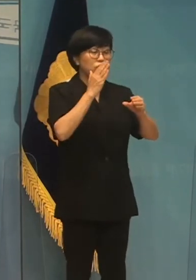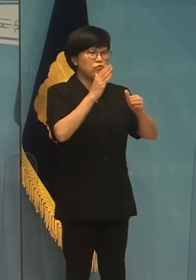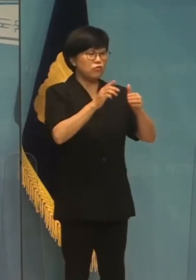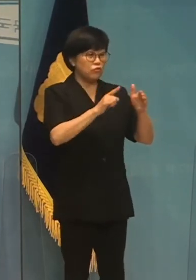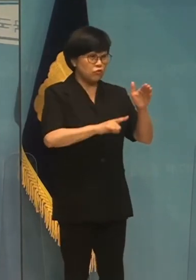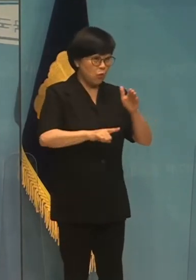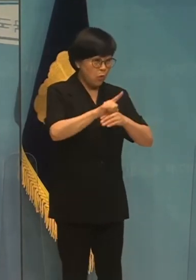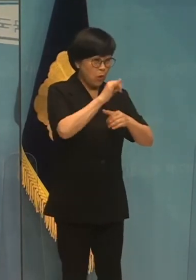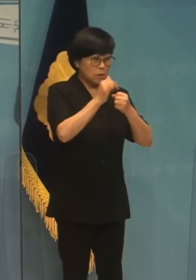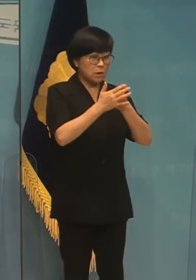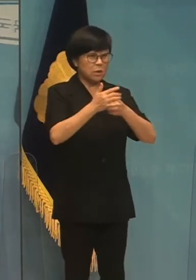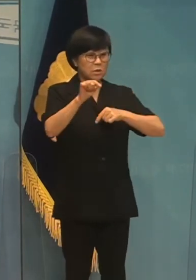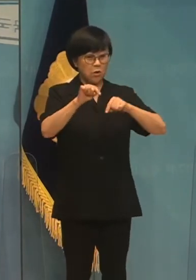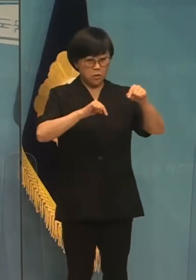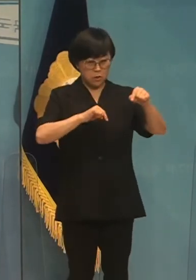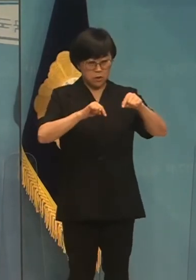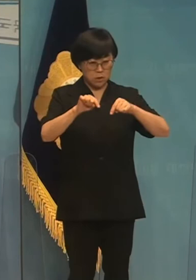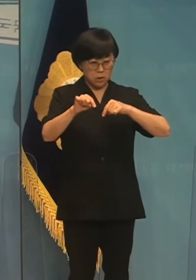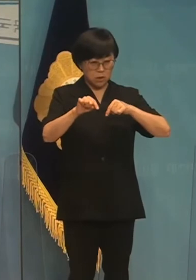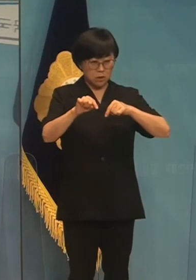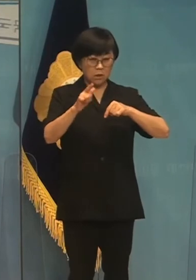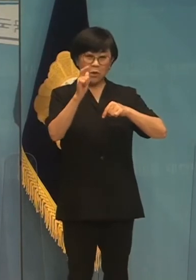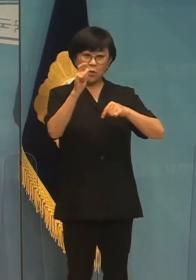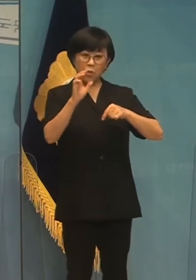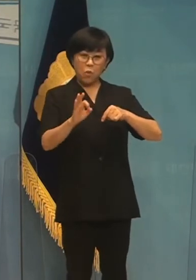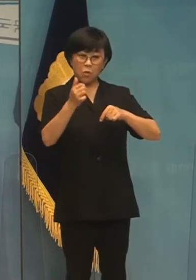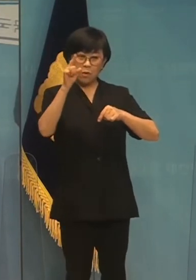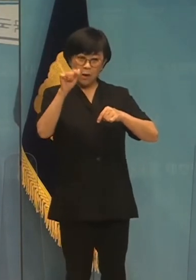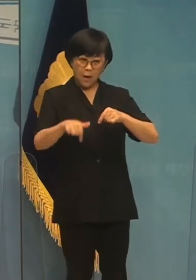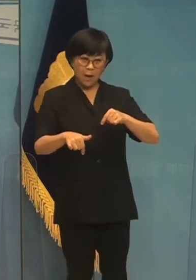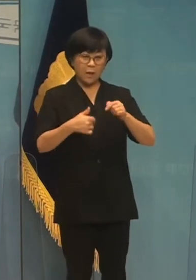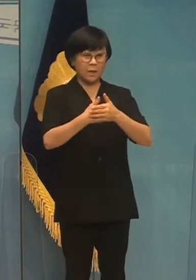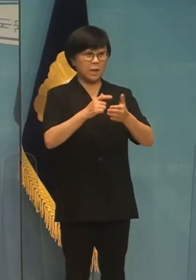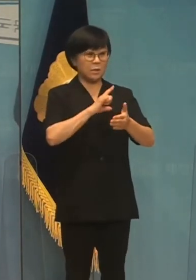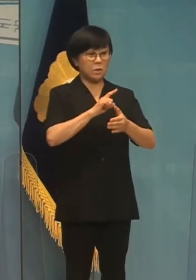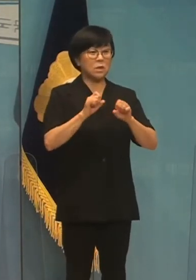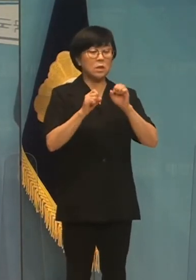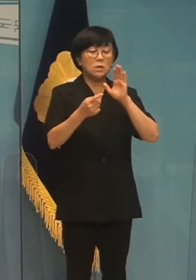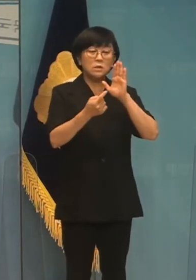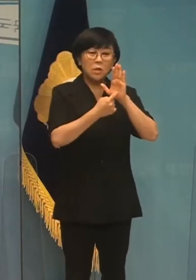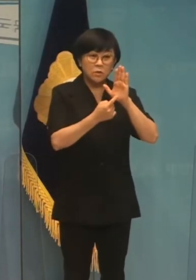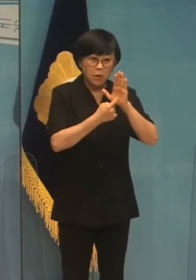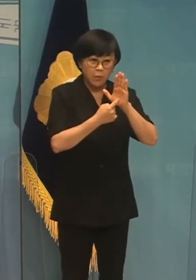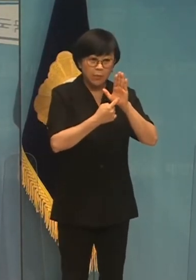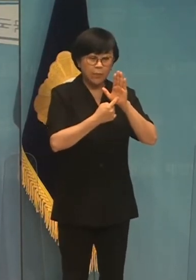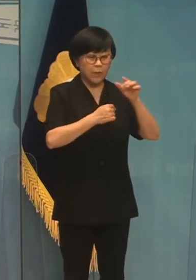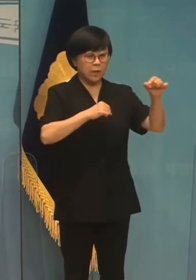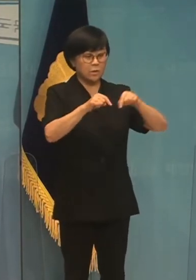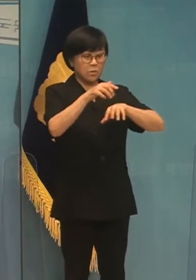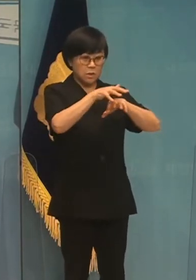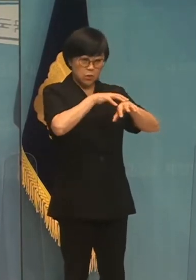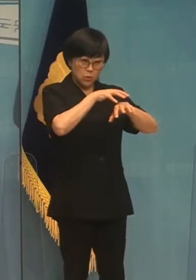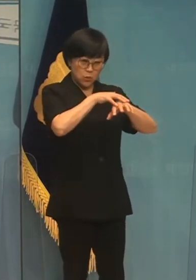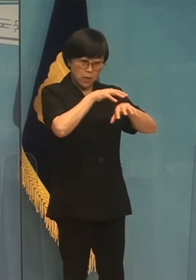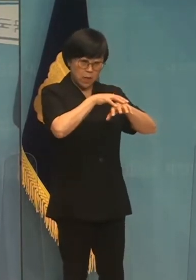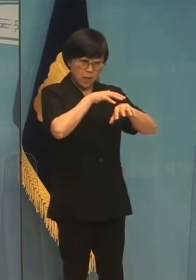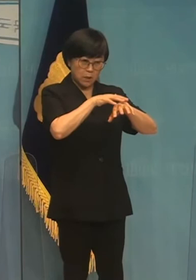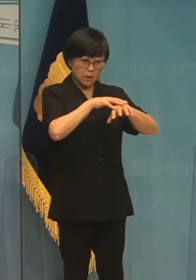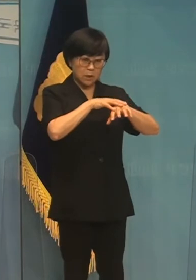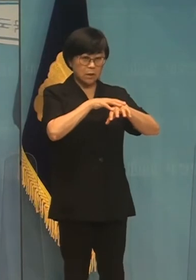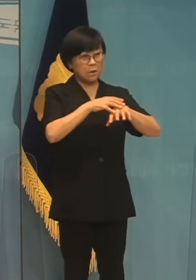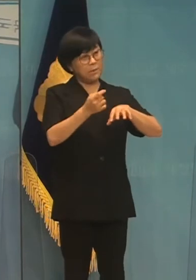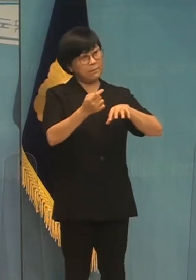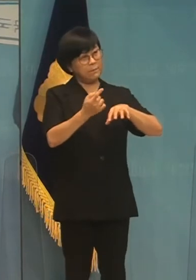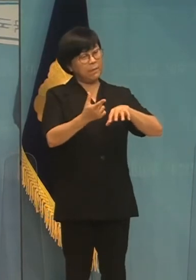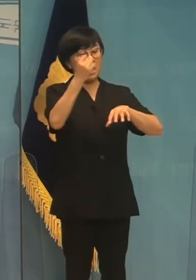능하여 정치공학이라는 이름의 선전선동과 정치 조작을 일찍